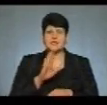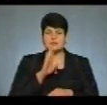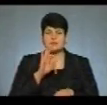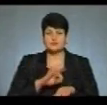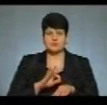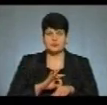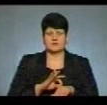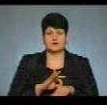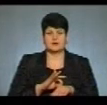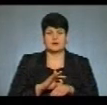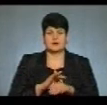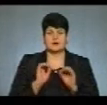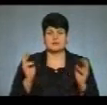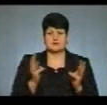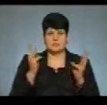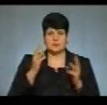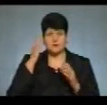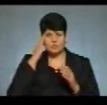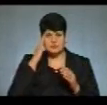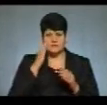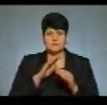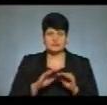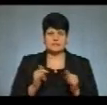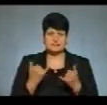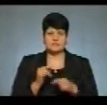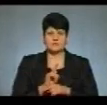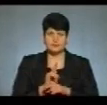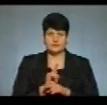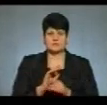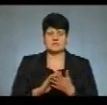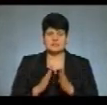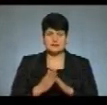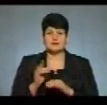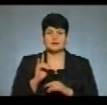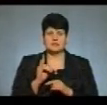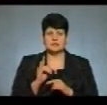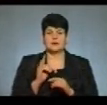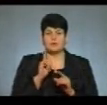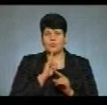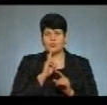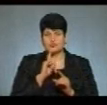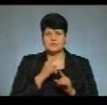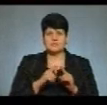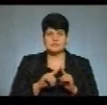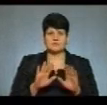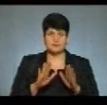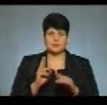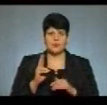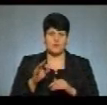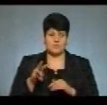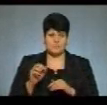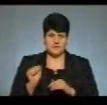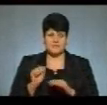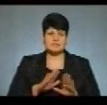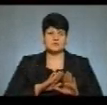на кореневий енцефаліт, дитина зараз нормалізується, стан стабільний. Дитина поки що на даний момент в комі. Заступник